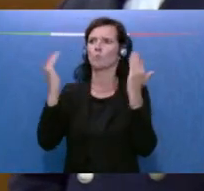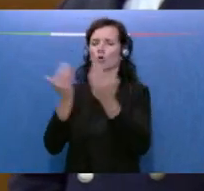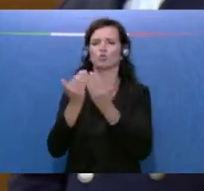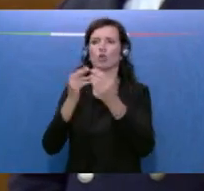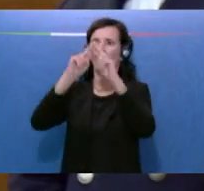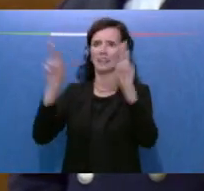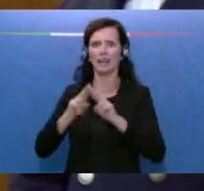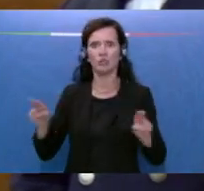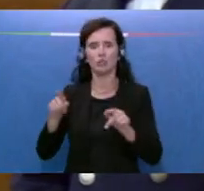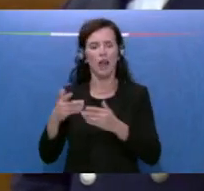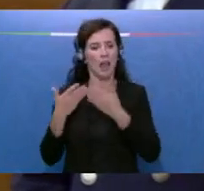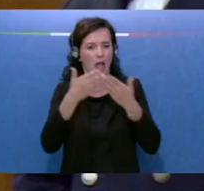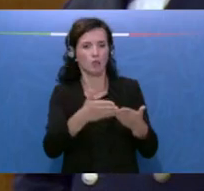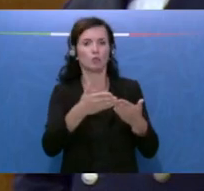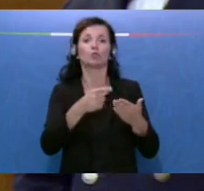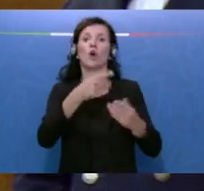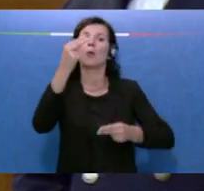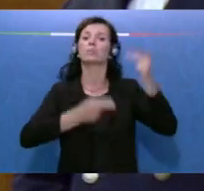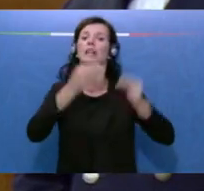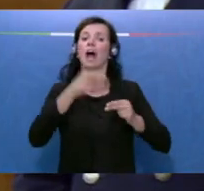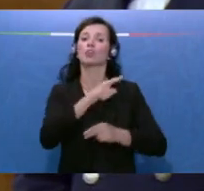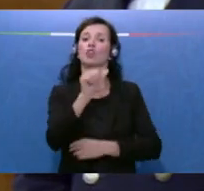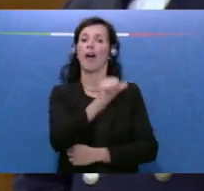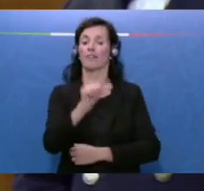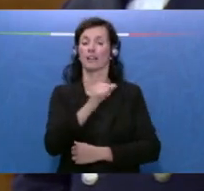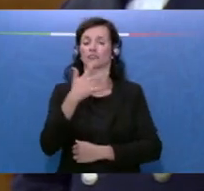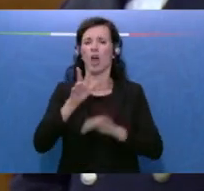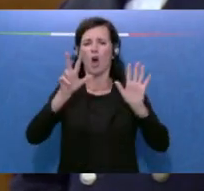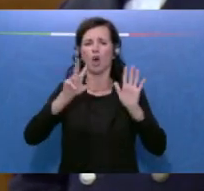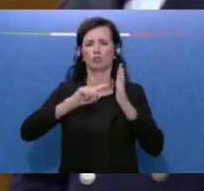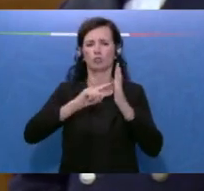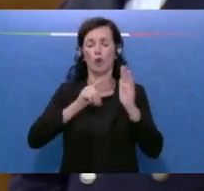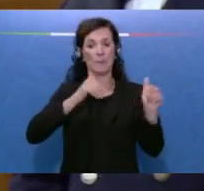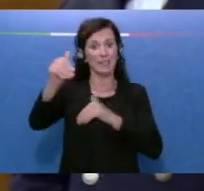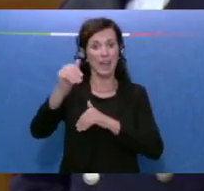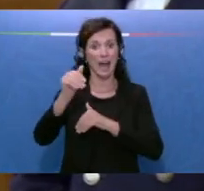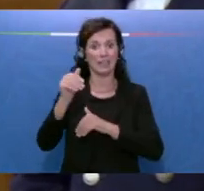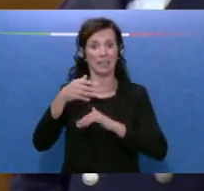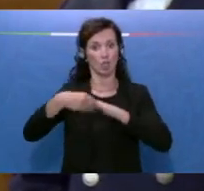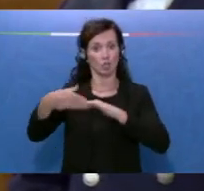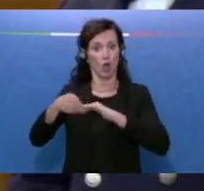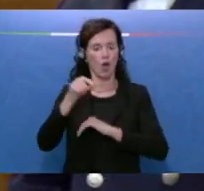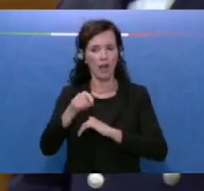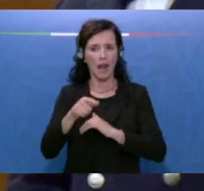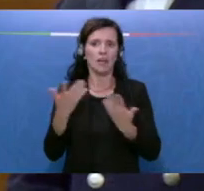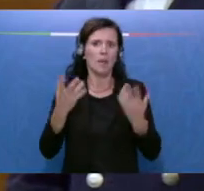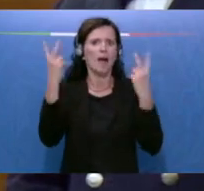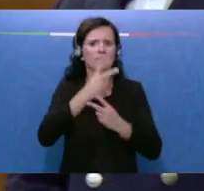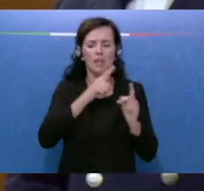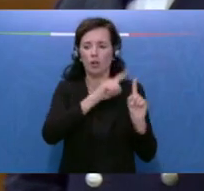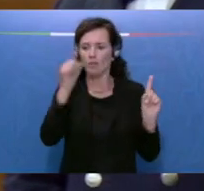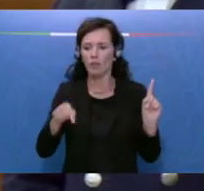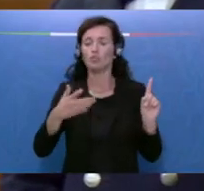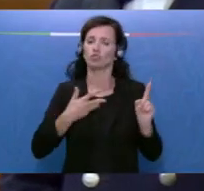bilancio dell'afghanistan circa 8 miliardi di dollari è stato fondamentale adesso ovviamente ci sarà un problema per quanto